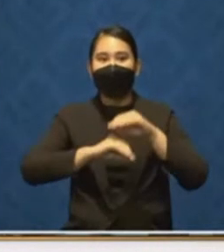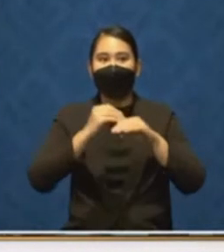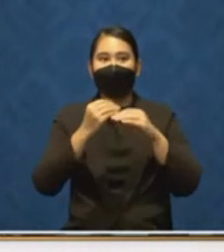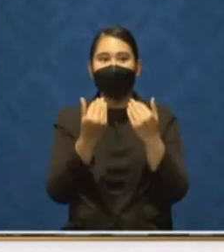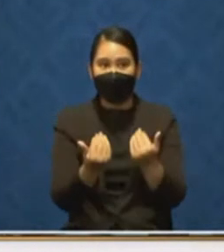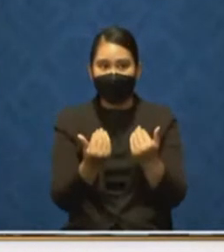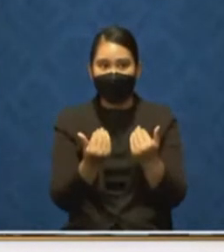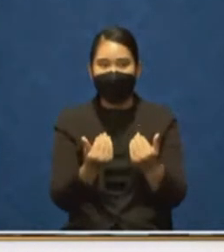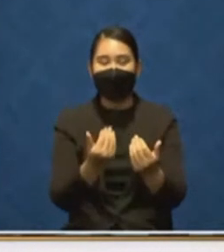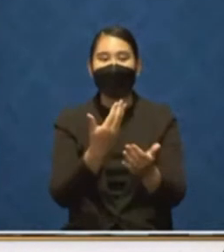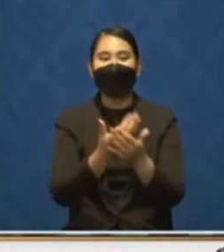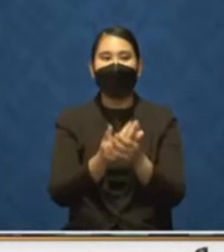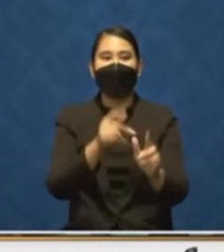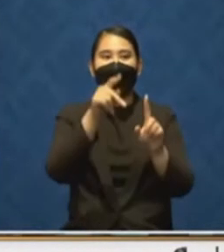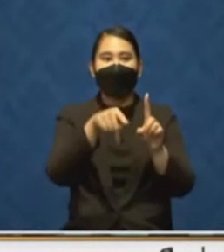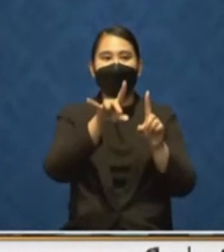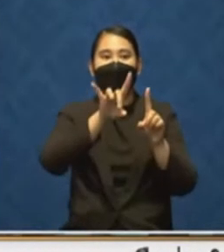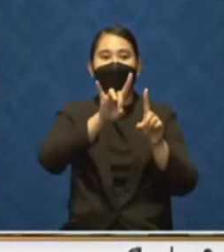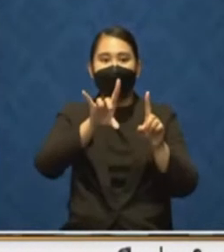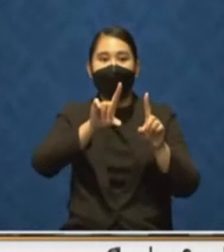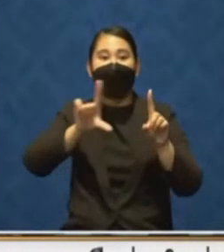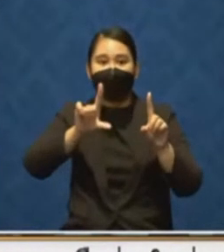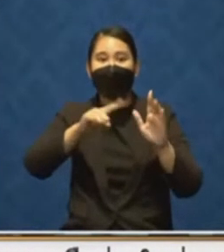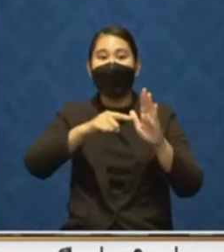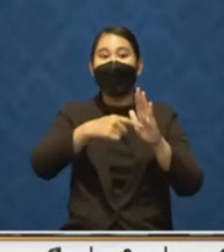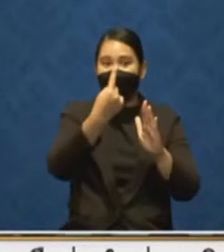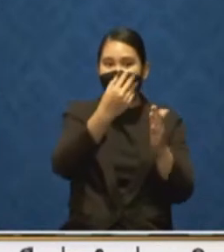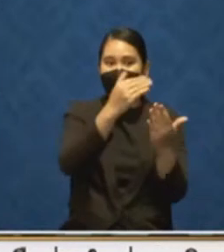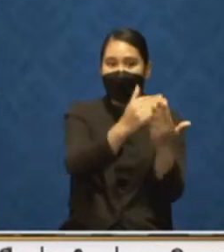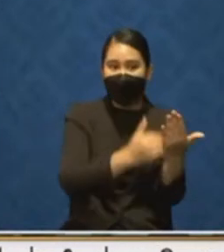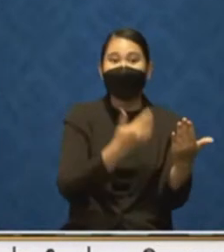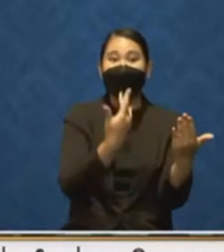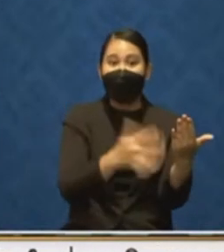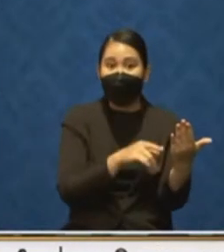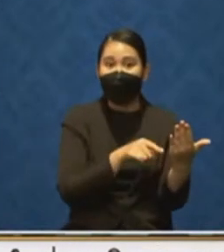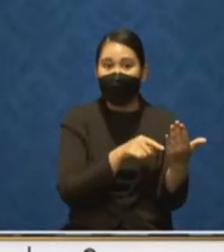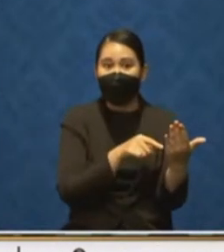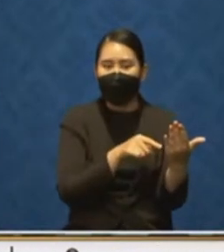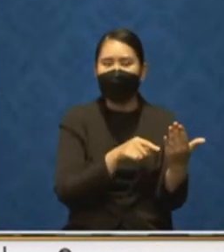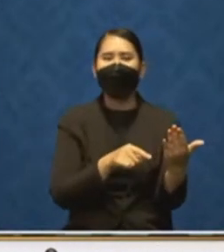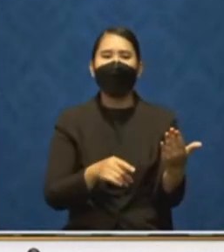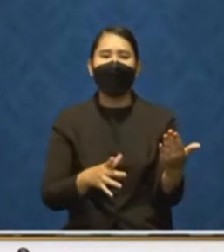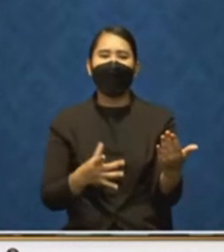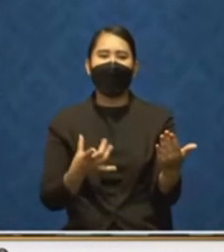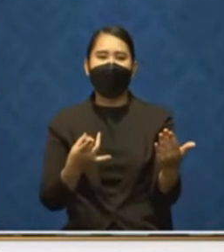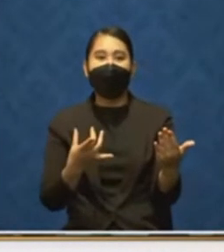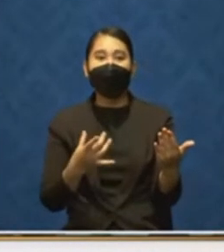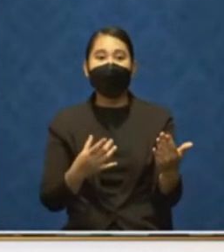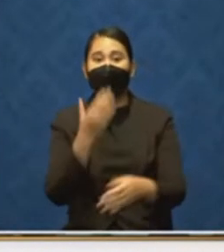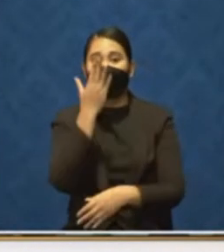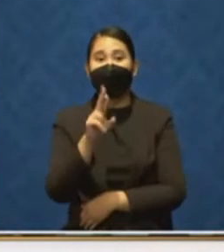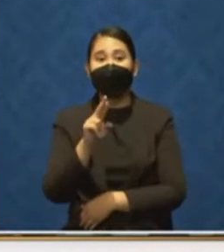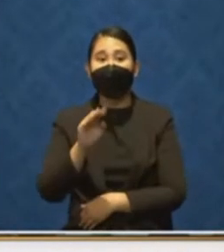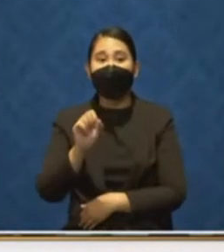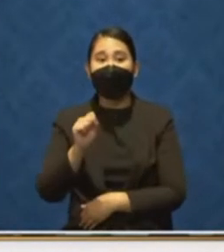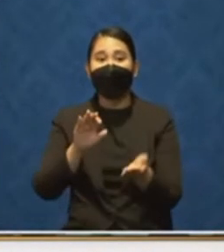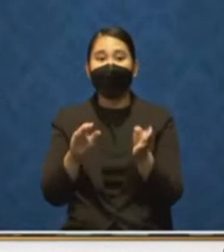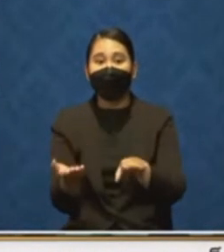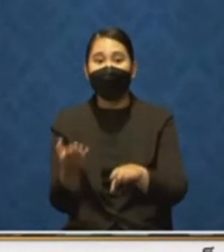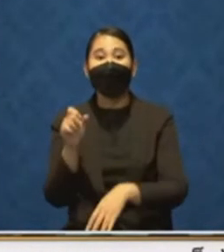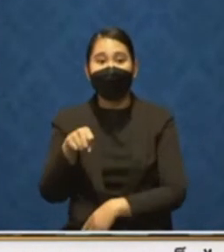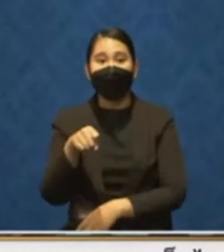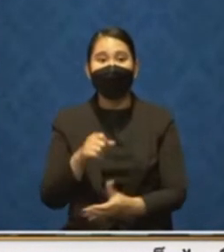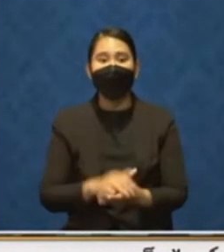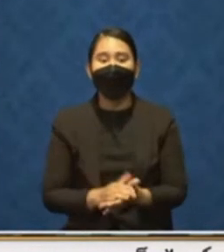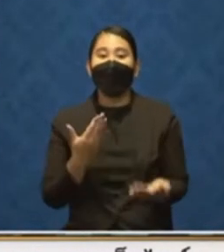800ล้านบาทเริ่มเป็นที่เรียบร้อยตัวเลยขึ้นครับจะยุบสภาเหรอหรือยังไงฮะ